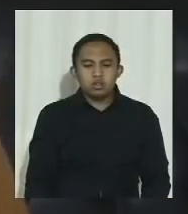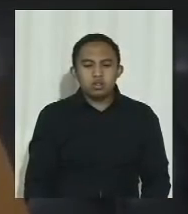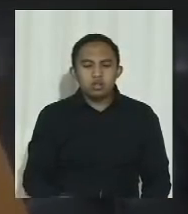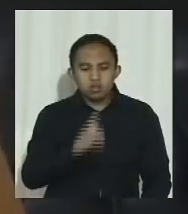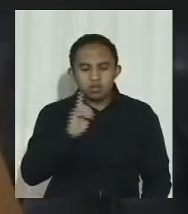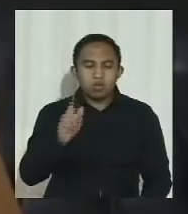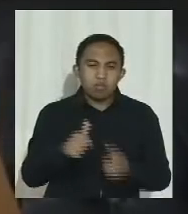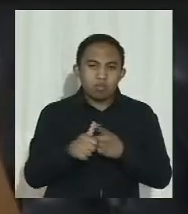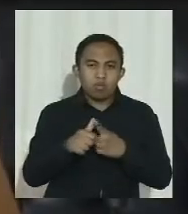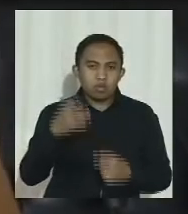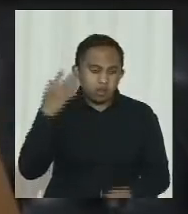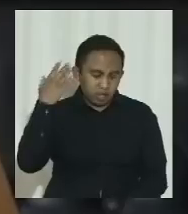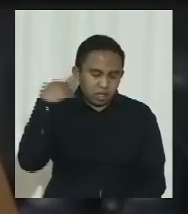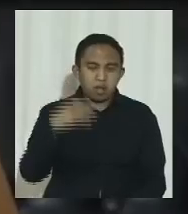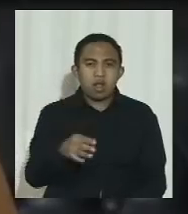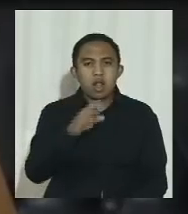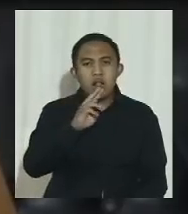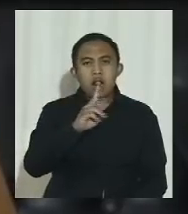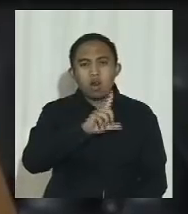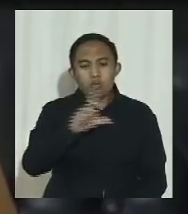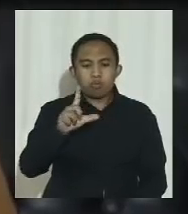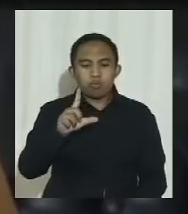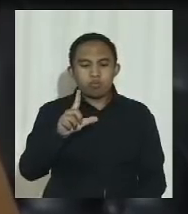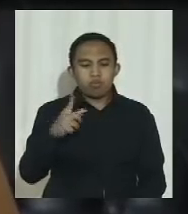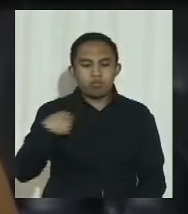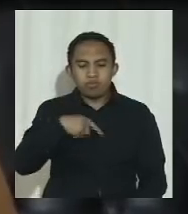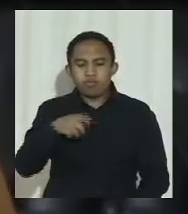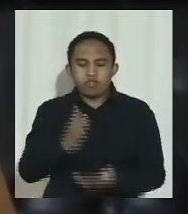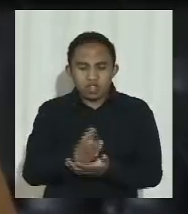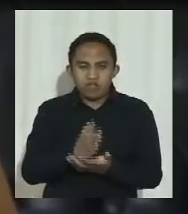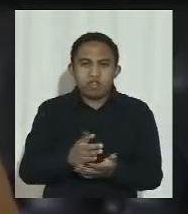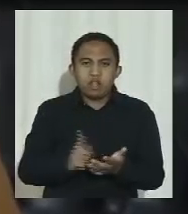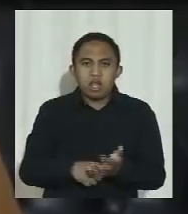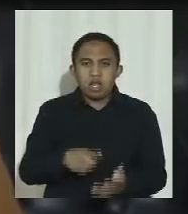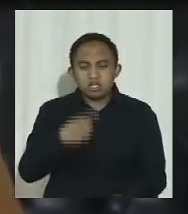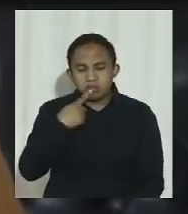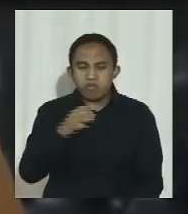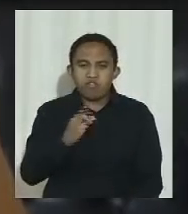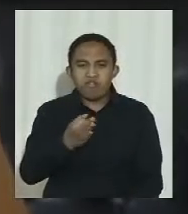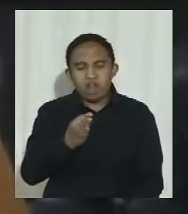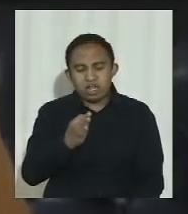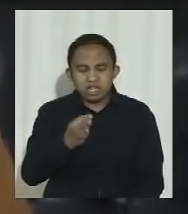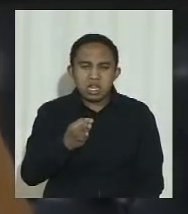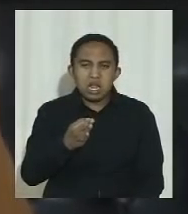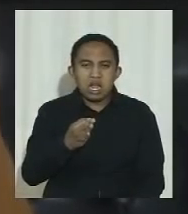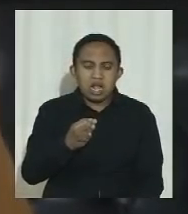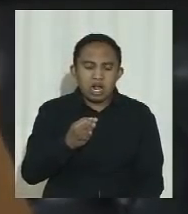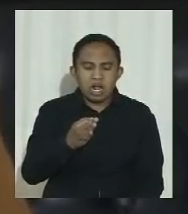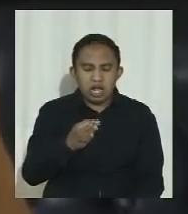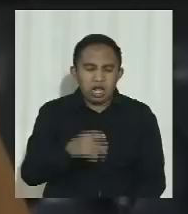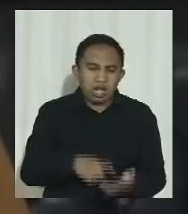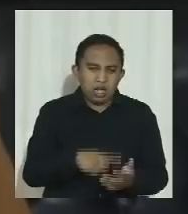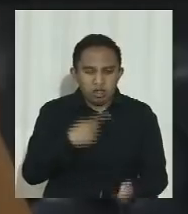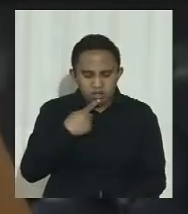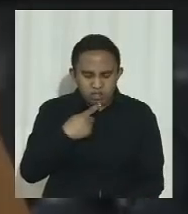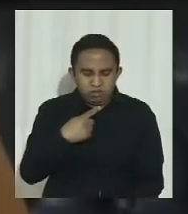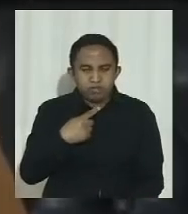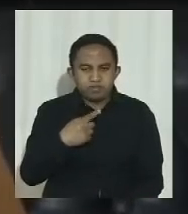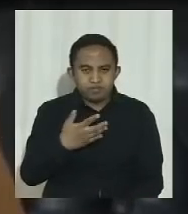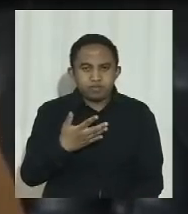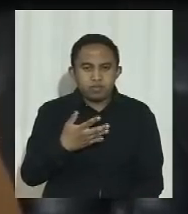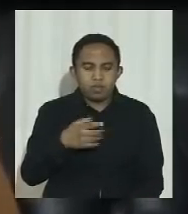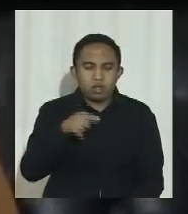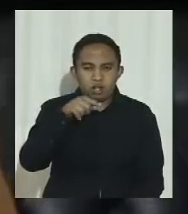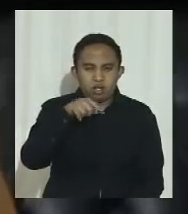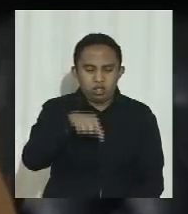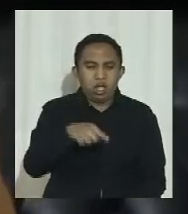a, no nanatanterahana iny ny fanadinana andrana mahakasika ny CEPE tena anivon'ireo sampyanan-keniny eto